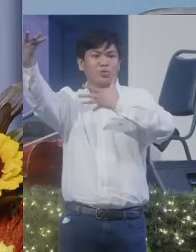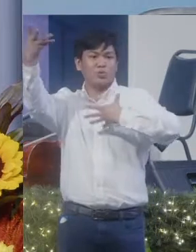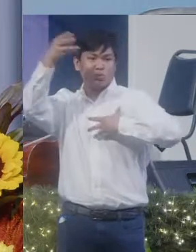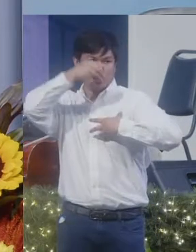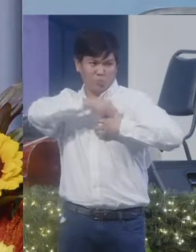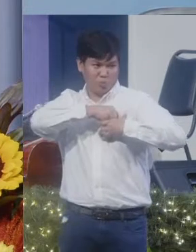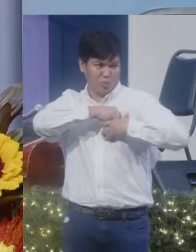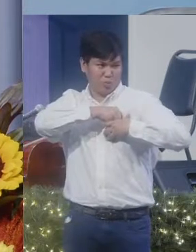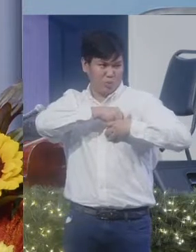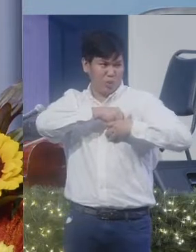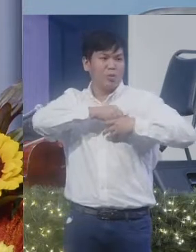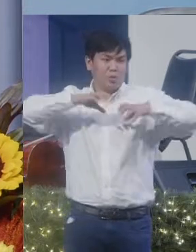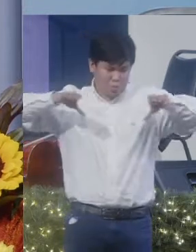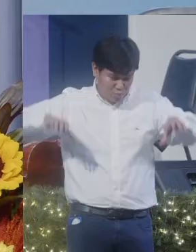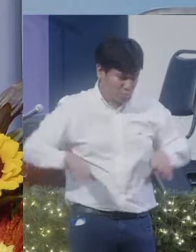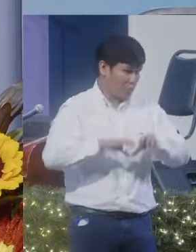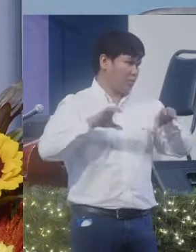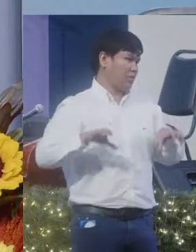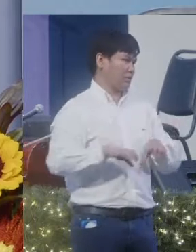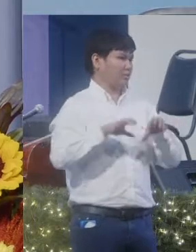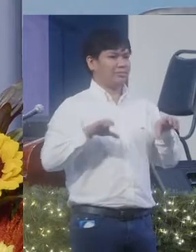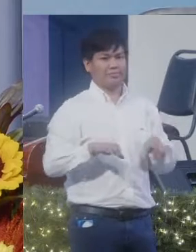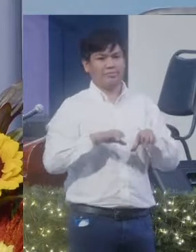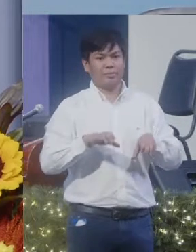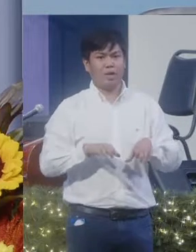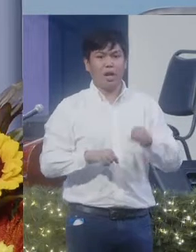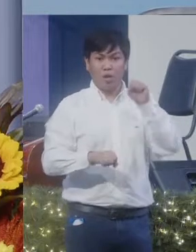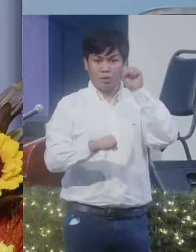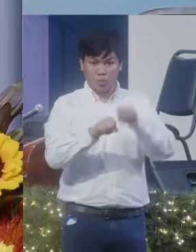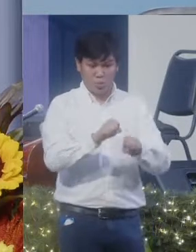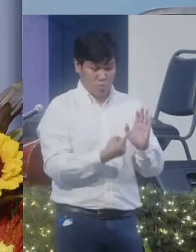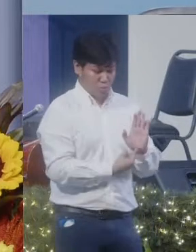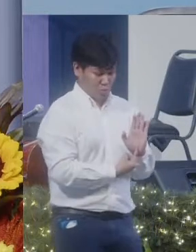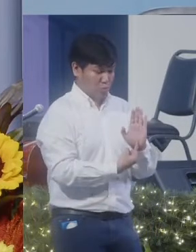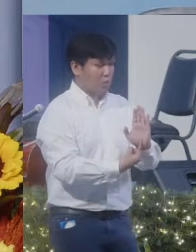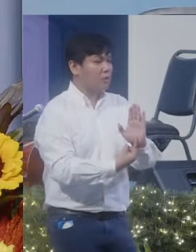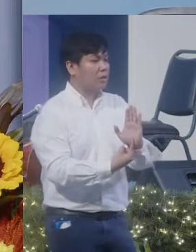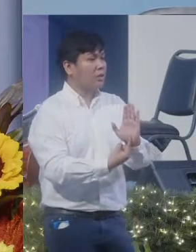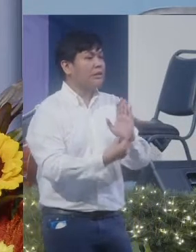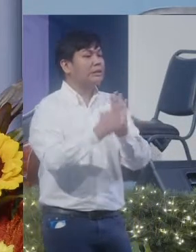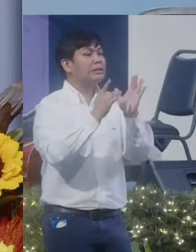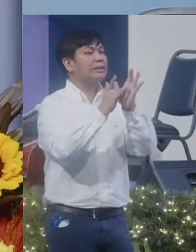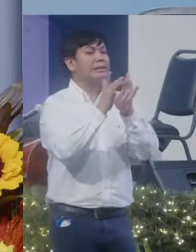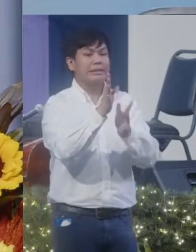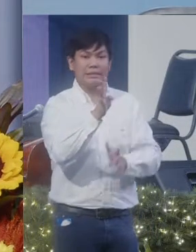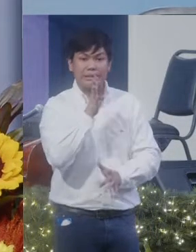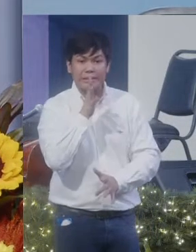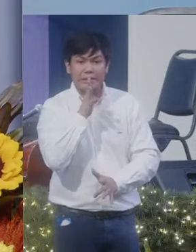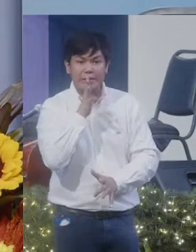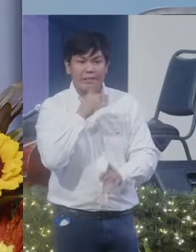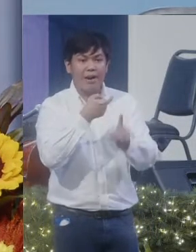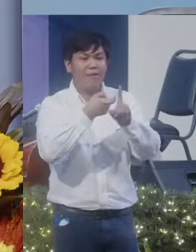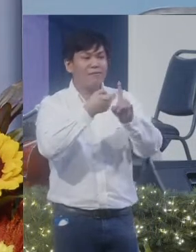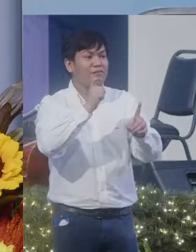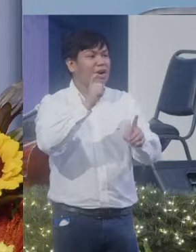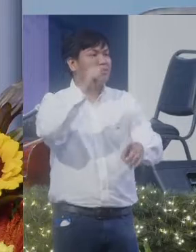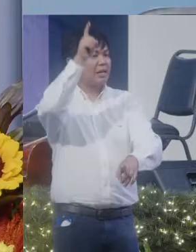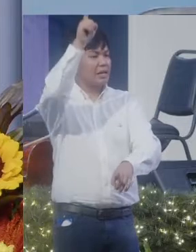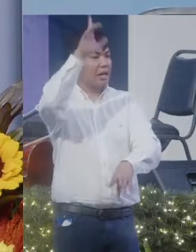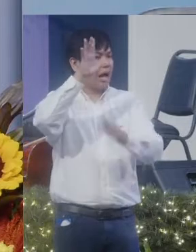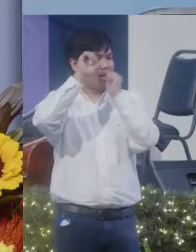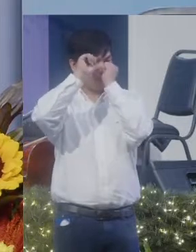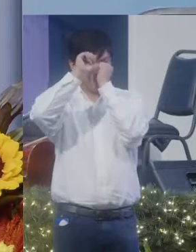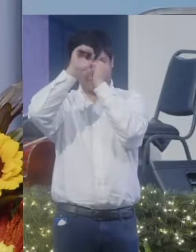does His works. So ang kanyang mga salita ay nagmumula sa Diyos, ang kanyang salita mismo